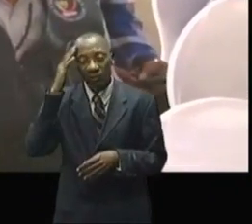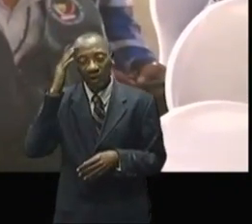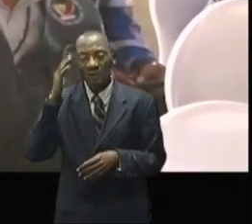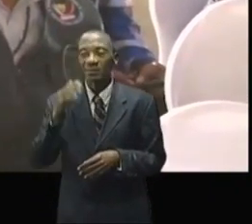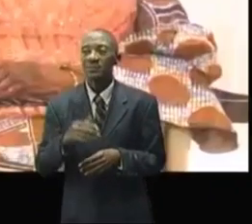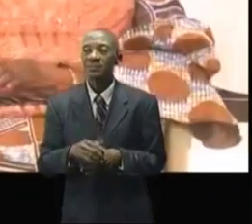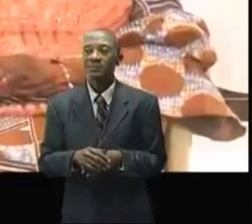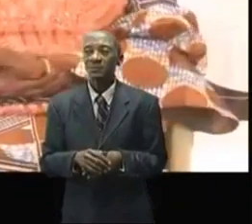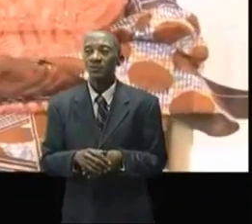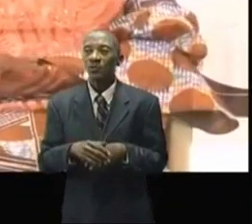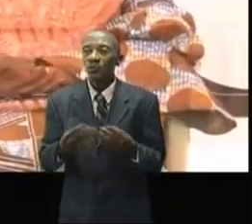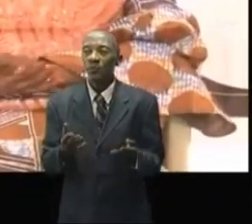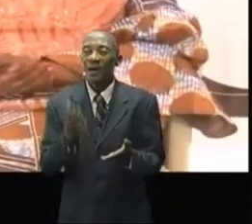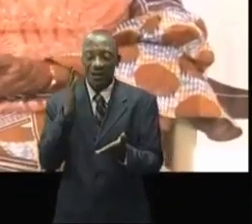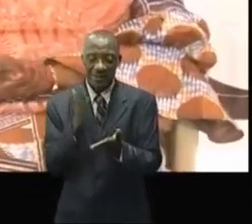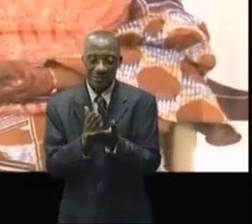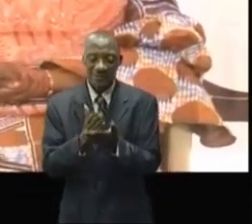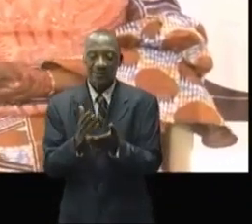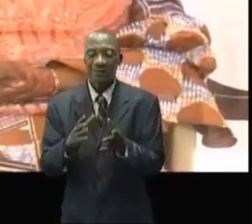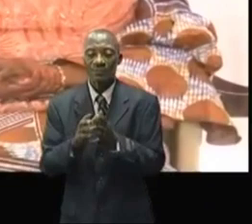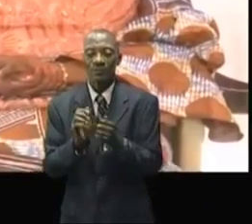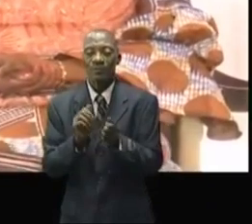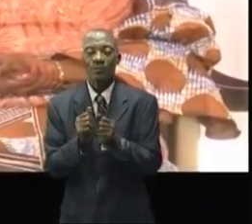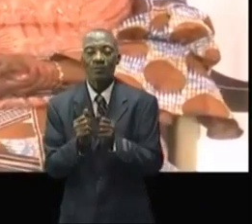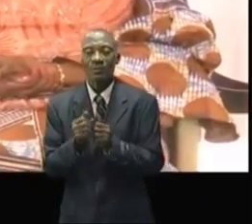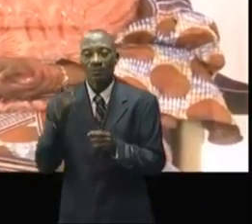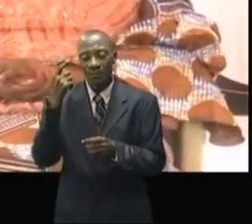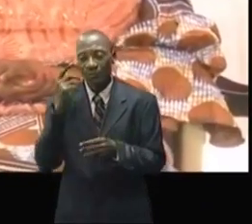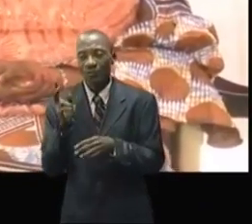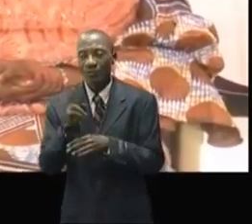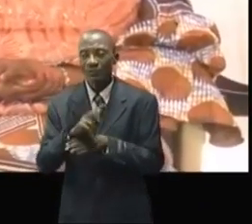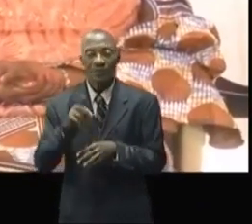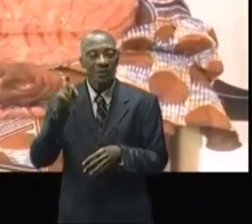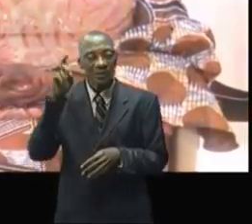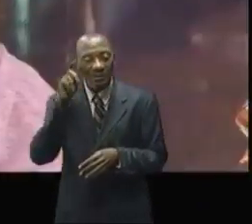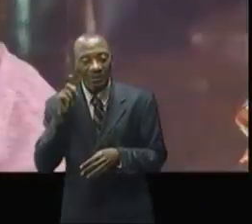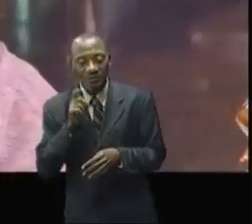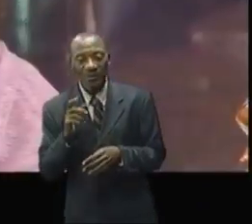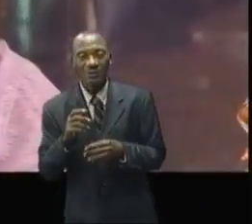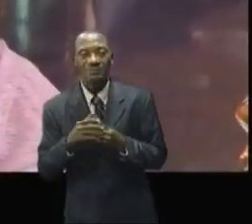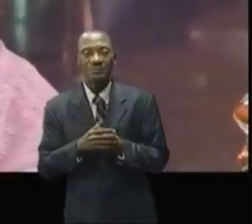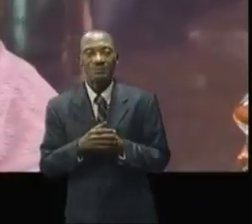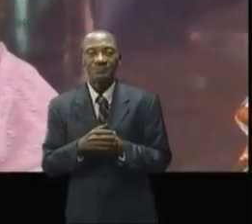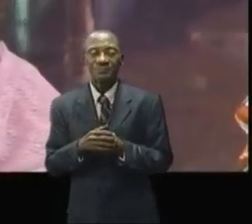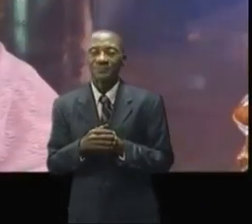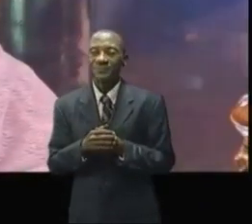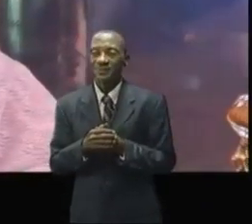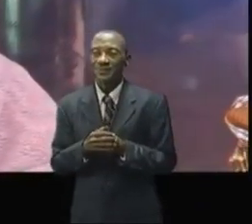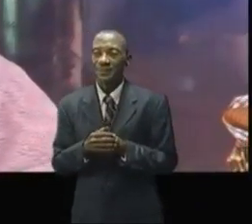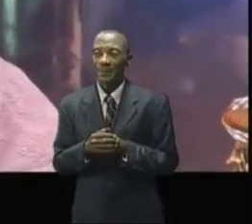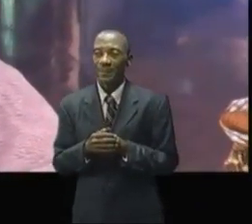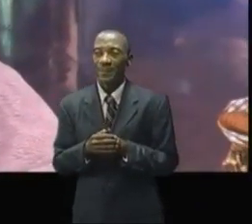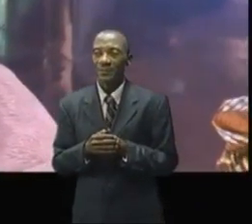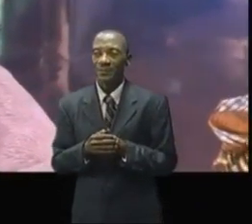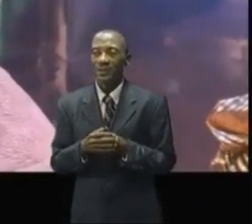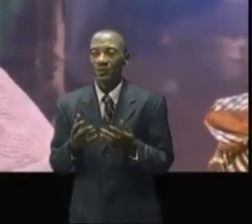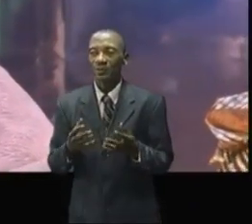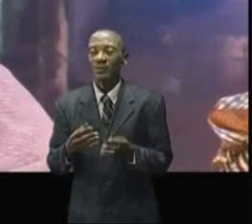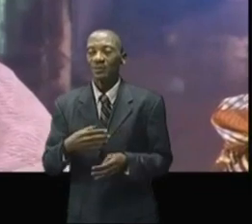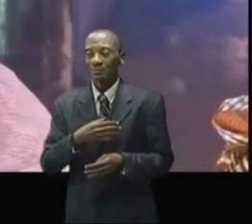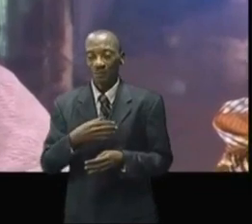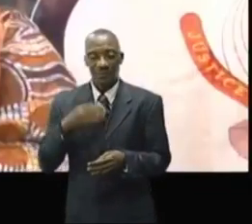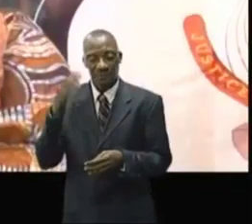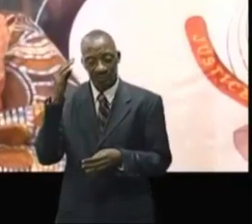task force, un mécanisme qui va permettre de lutter définitivement contre les violences sexuelles en période des